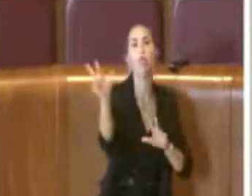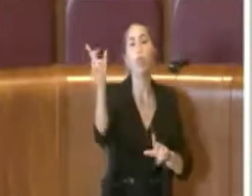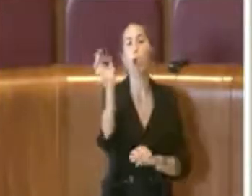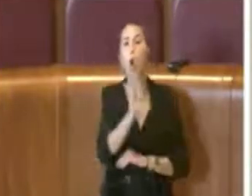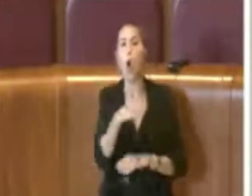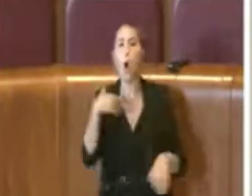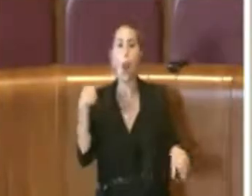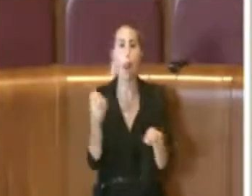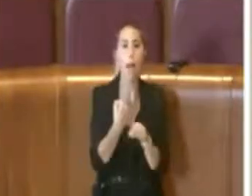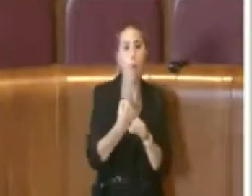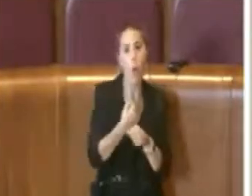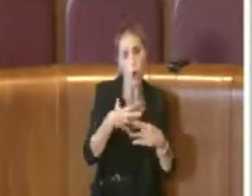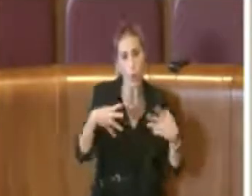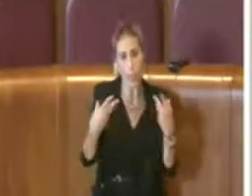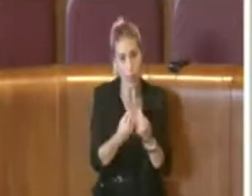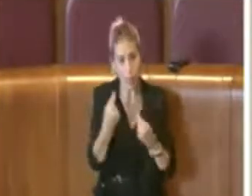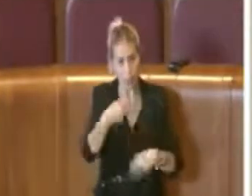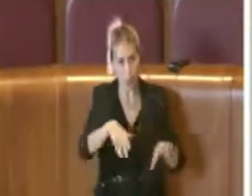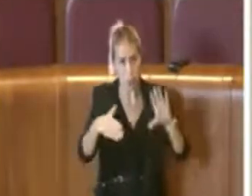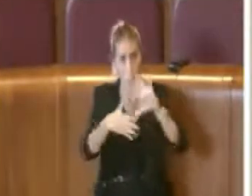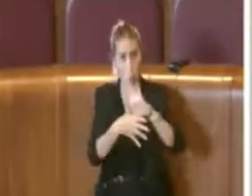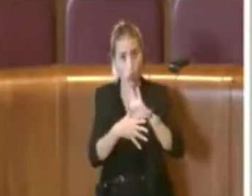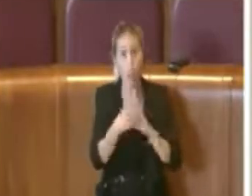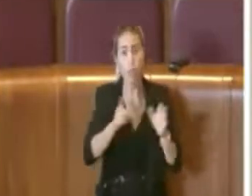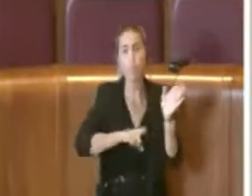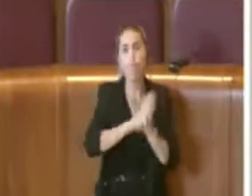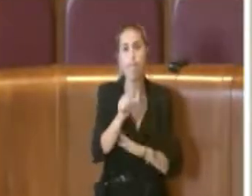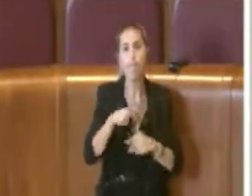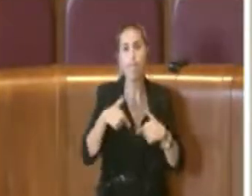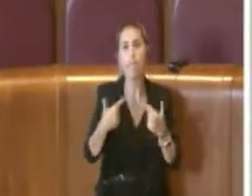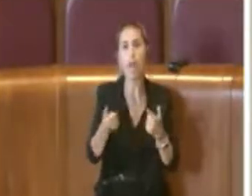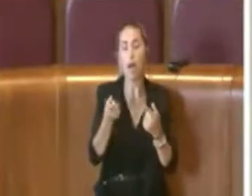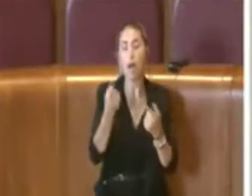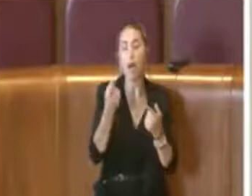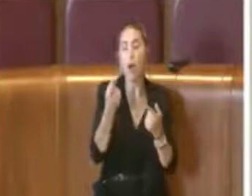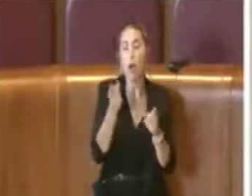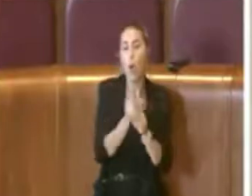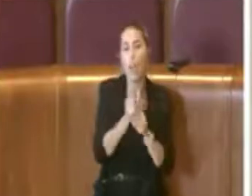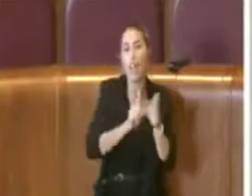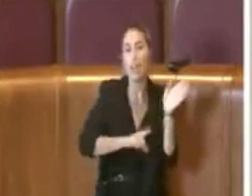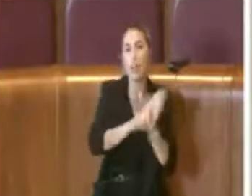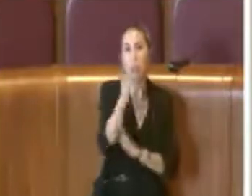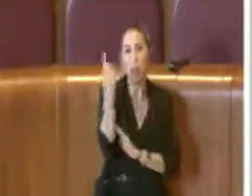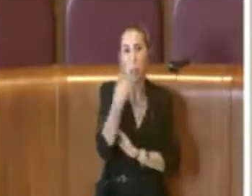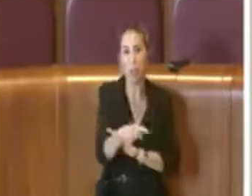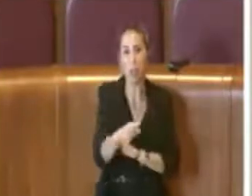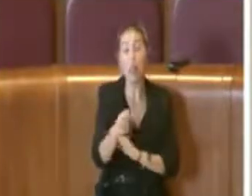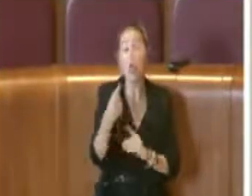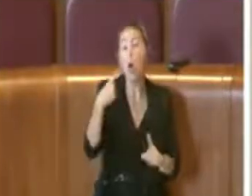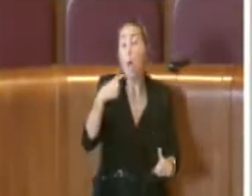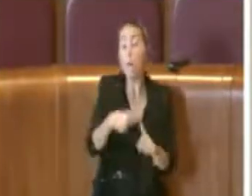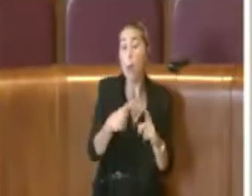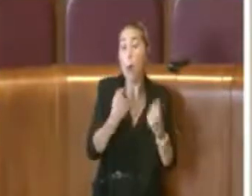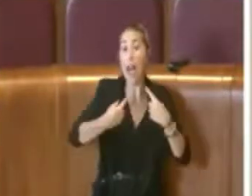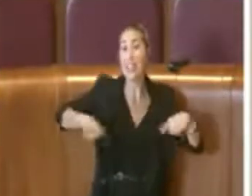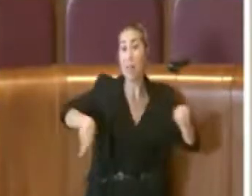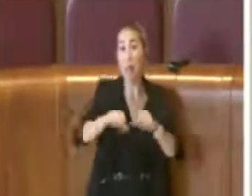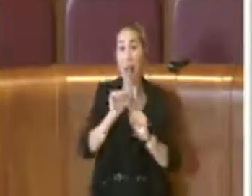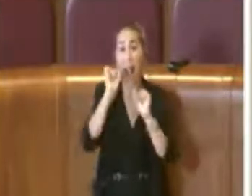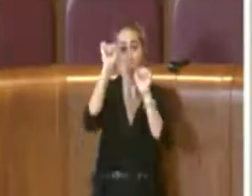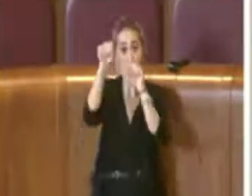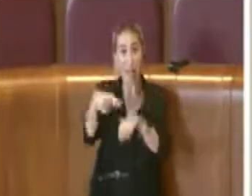lavoro straordinario e soprattutto tutta l'Assemblea Capitolina che ha permesso questo risultato